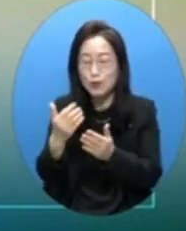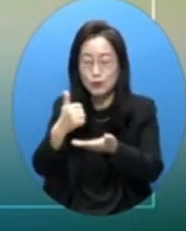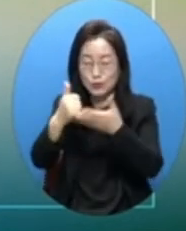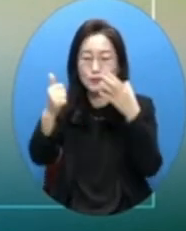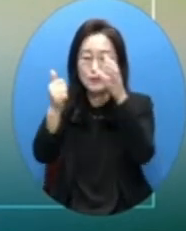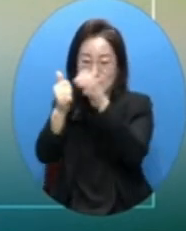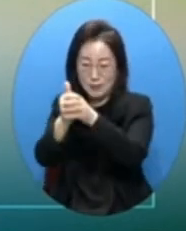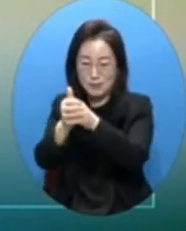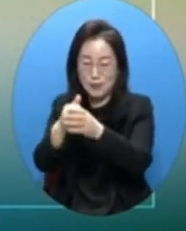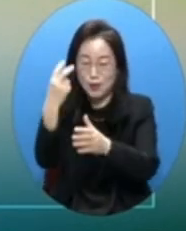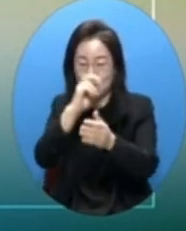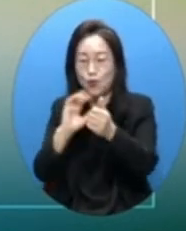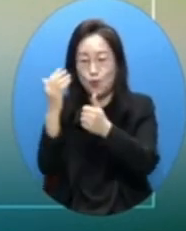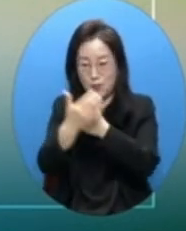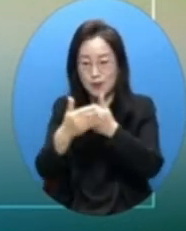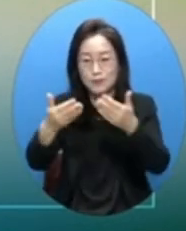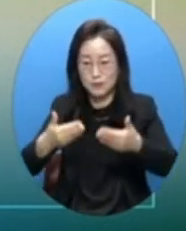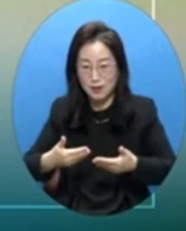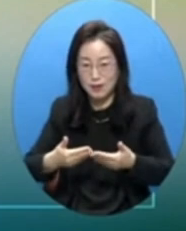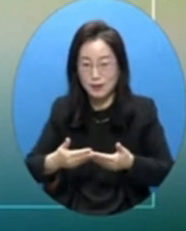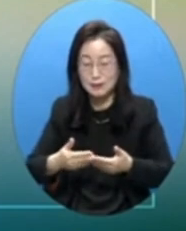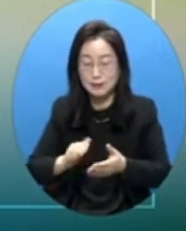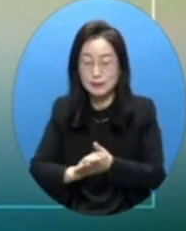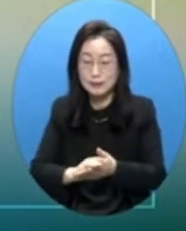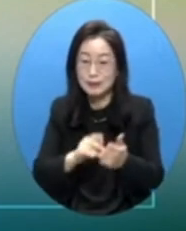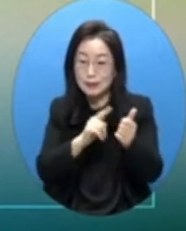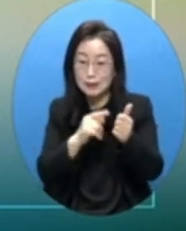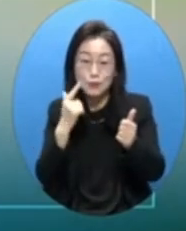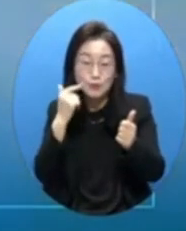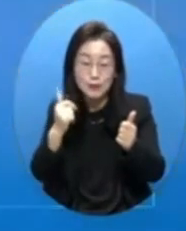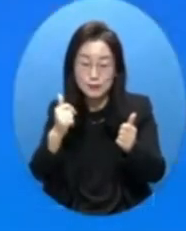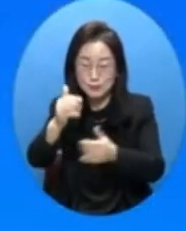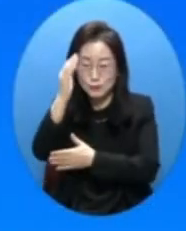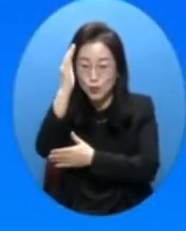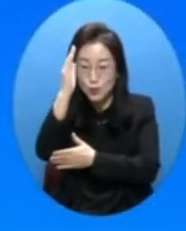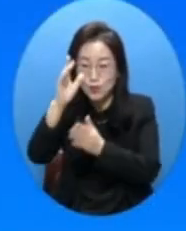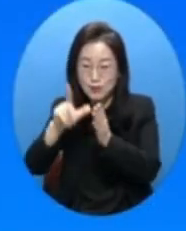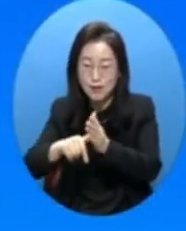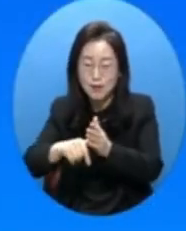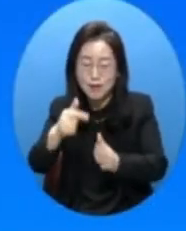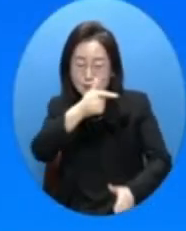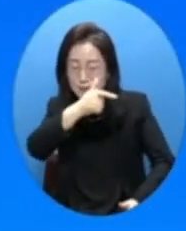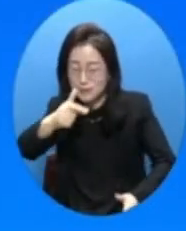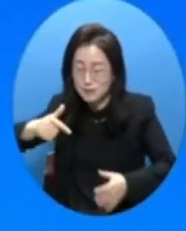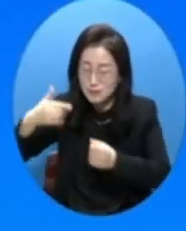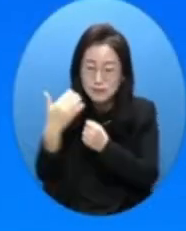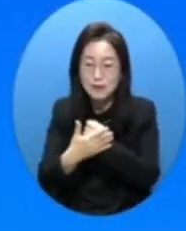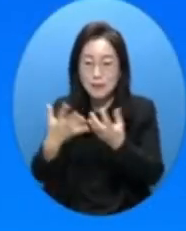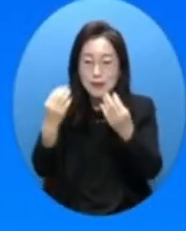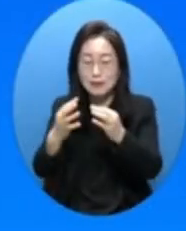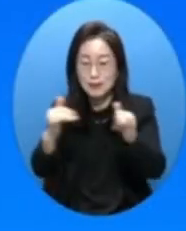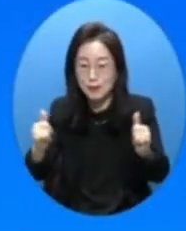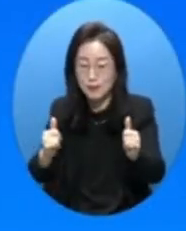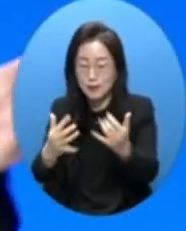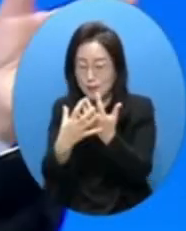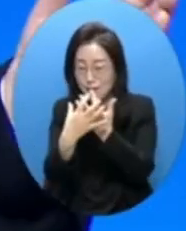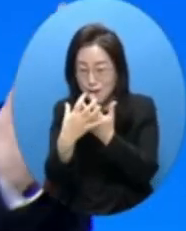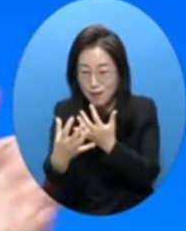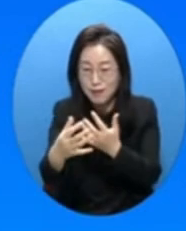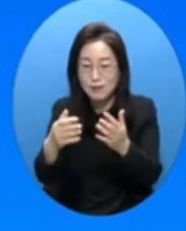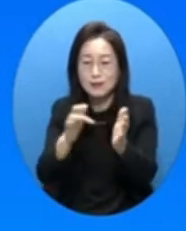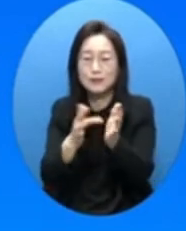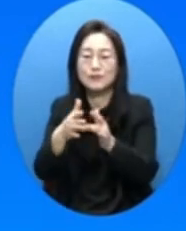우리를 돌보시네. 그날 밤에 마틴 목사님 가서 설교를 하신데 큰 은혜가 임했습니다. 수많은 사람들이 결신을 하고